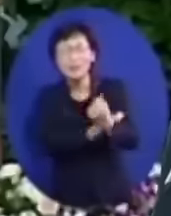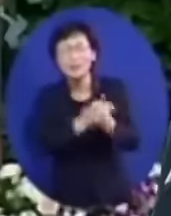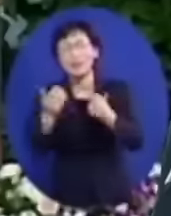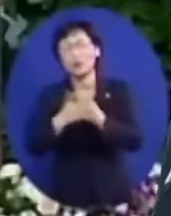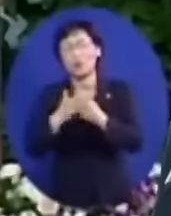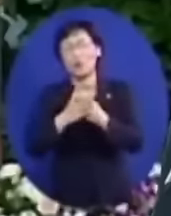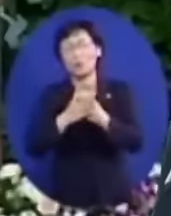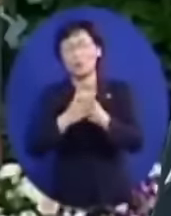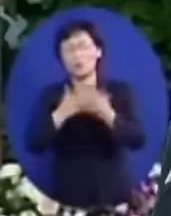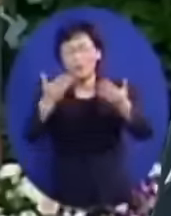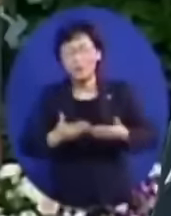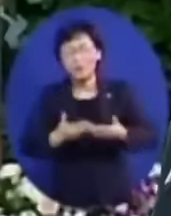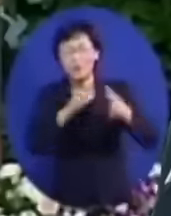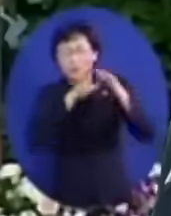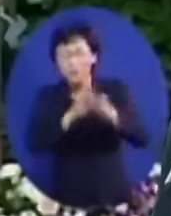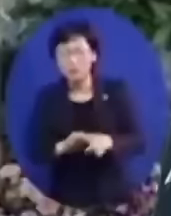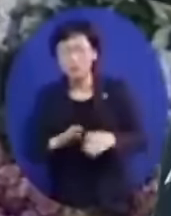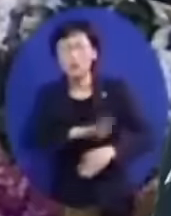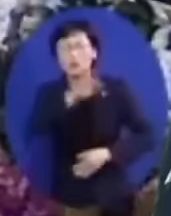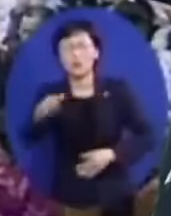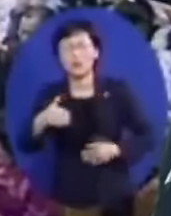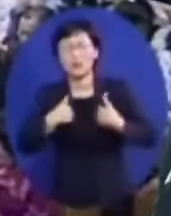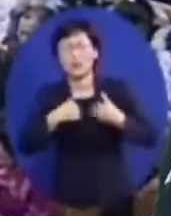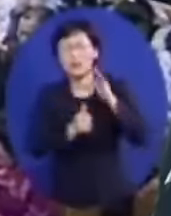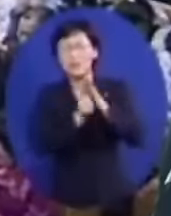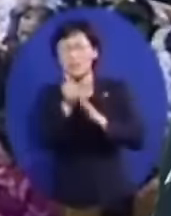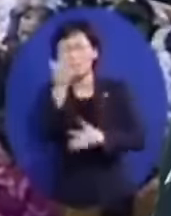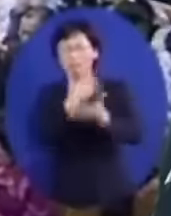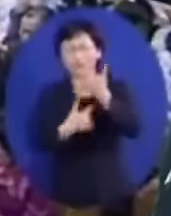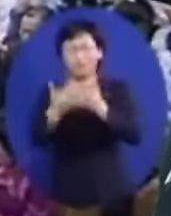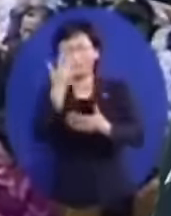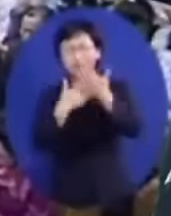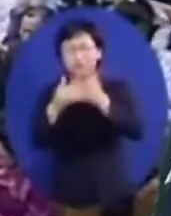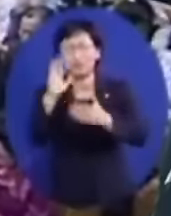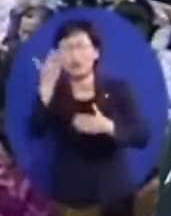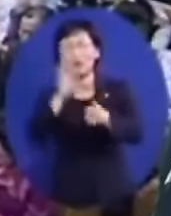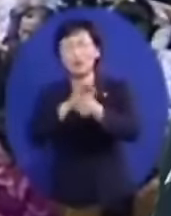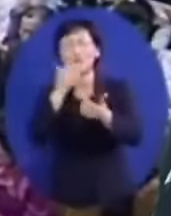도움으로 끊임없이 우리에게 희망의 불꽃을 타게 하여